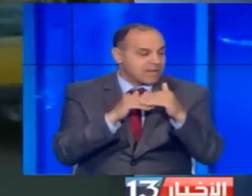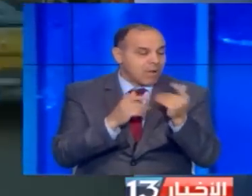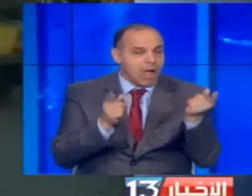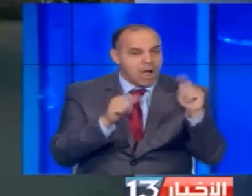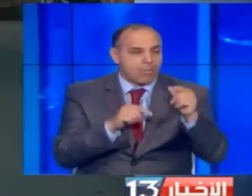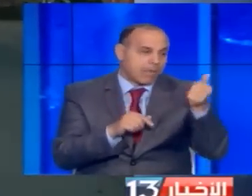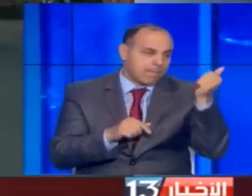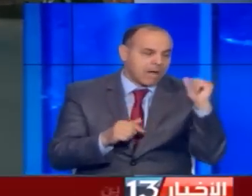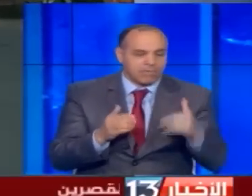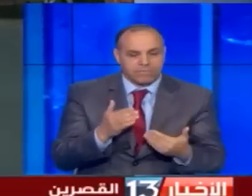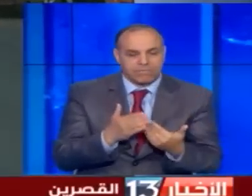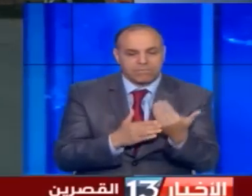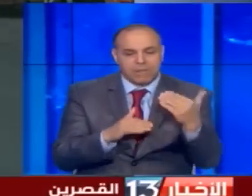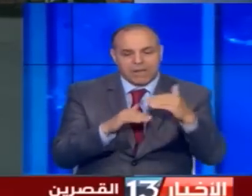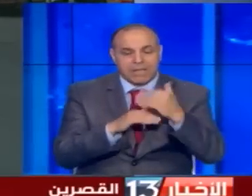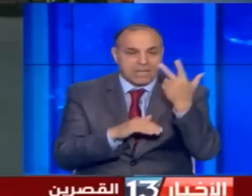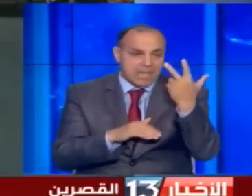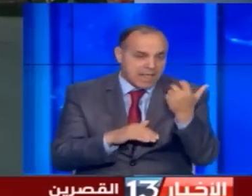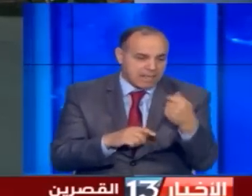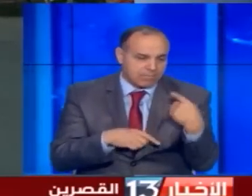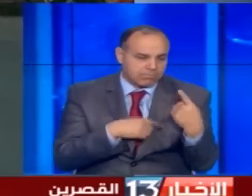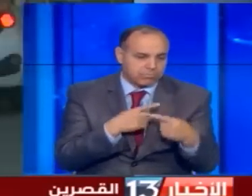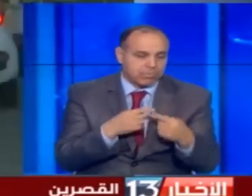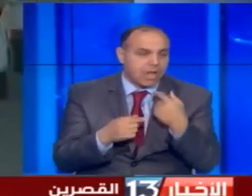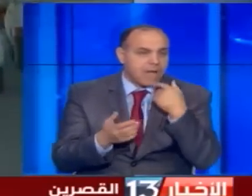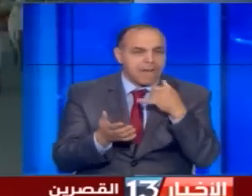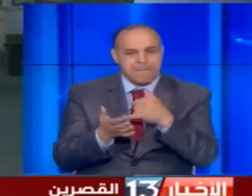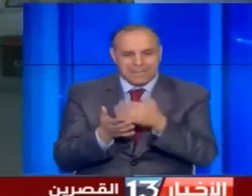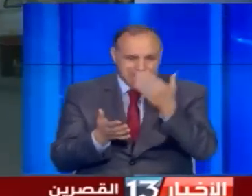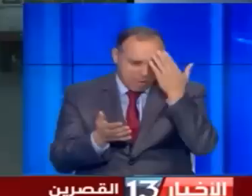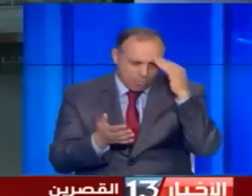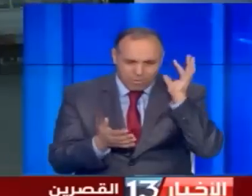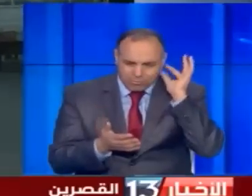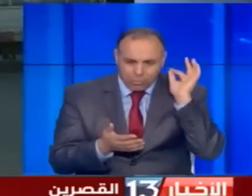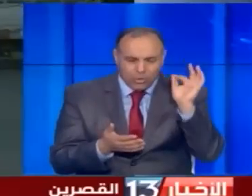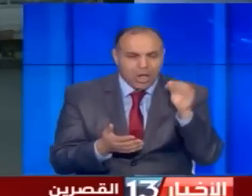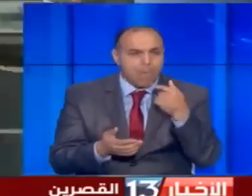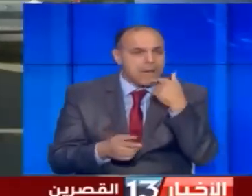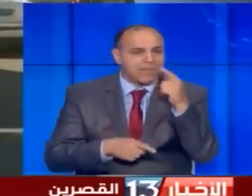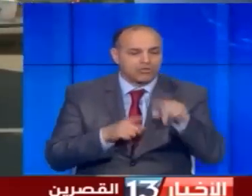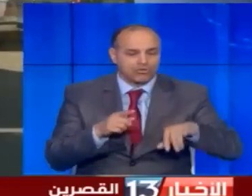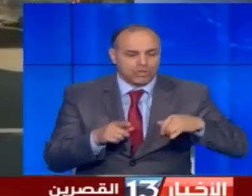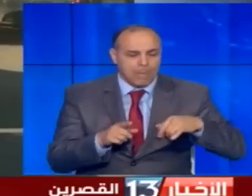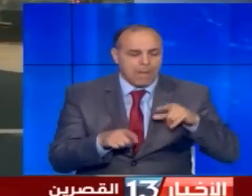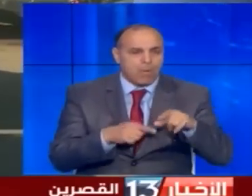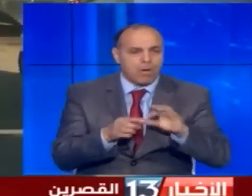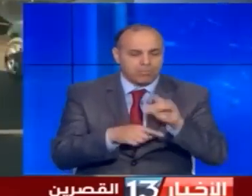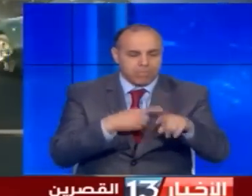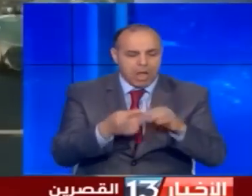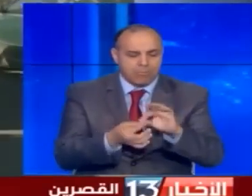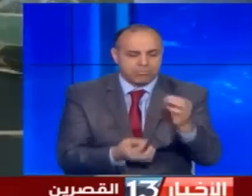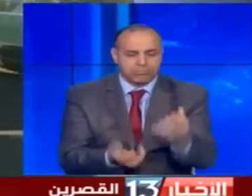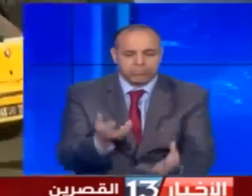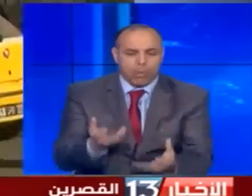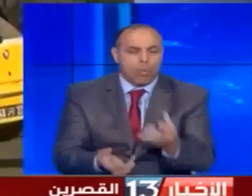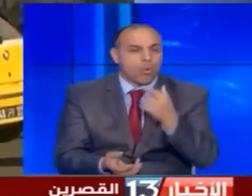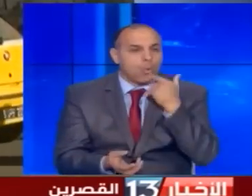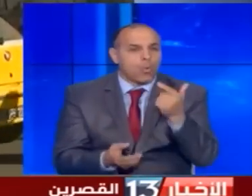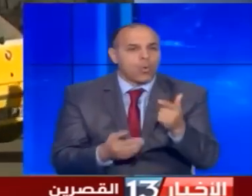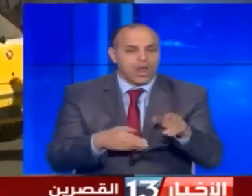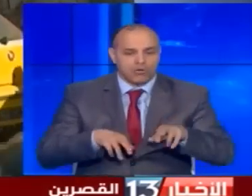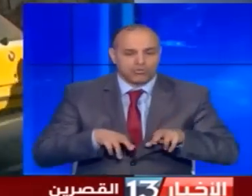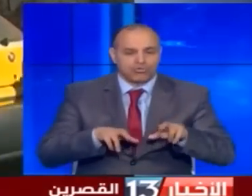تجددت البارحة في الليلة الثالثة على التوالي بحي النور، حيث عمد بعض الشباب إلى إحراق العجلات المطاطية